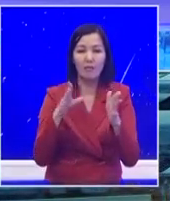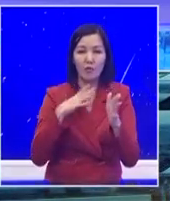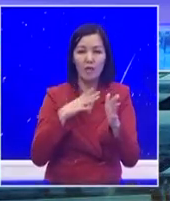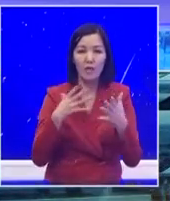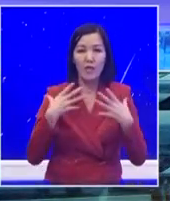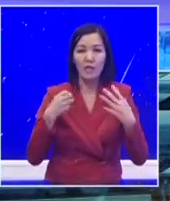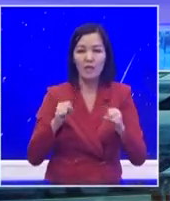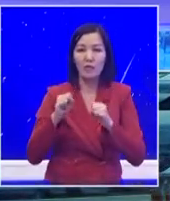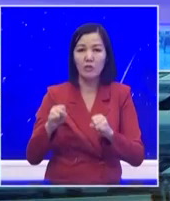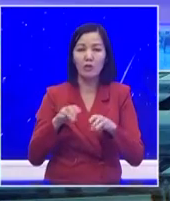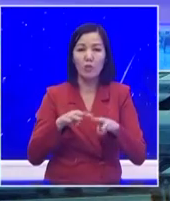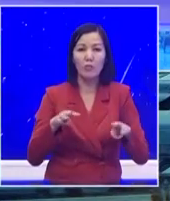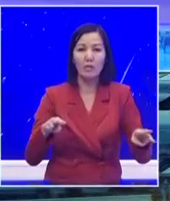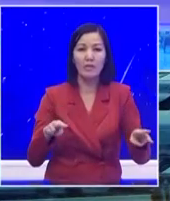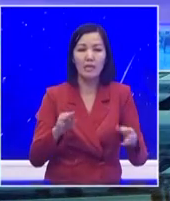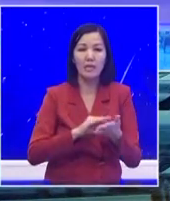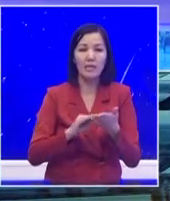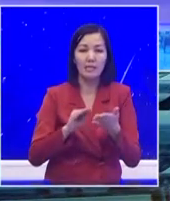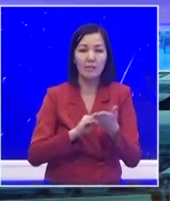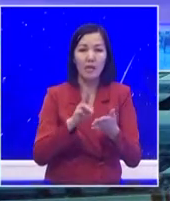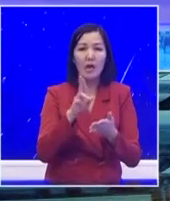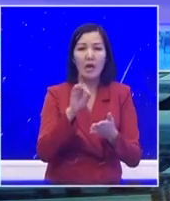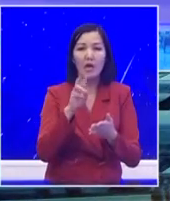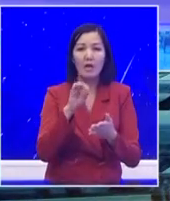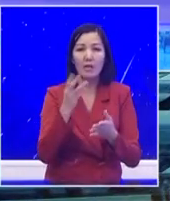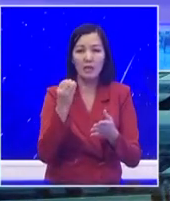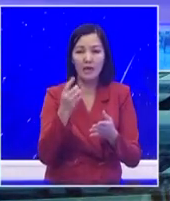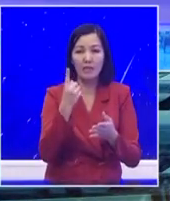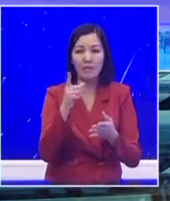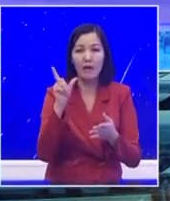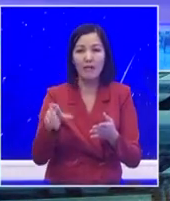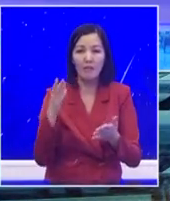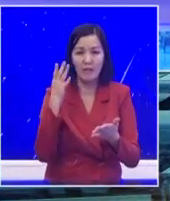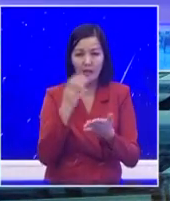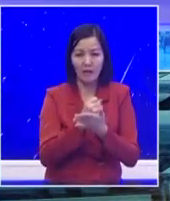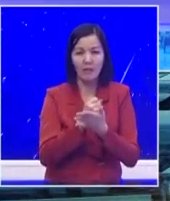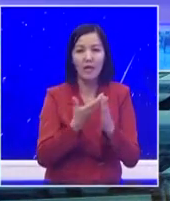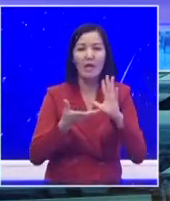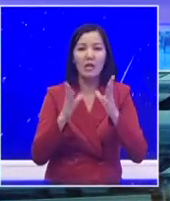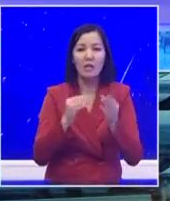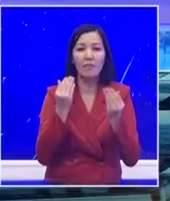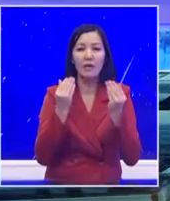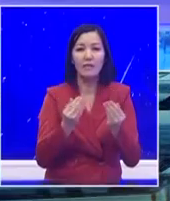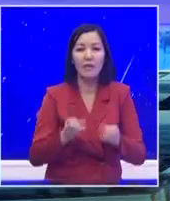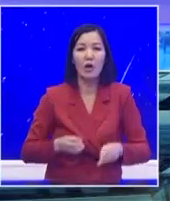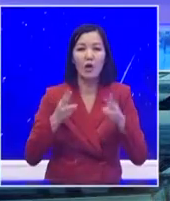Денсаулық сақтау министрлігі баспасөз қызметінің ақпарынша коронавирустағы бір адамнан анықталды. Жалпы қазіргі сәтте